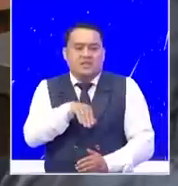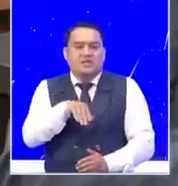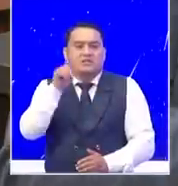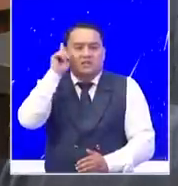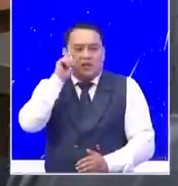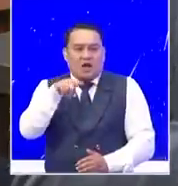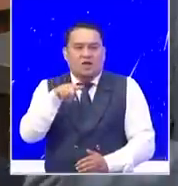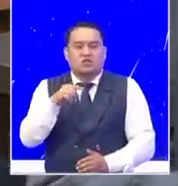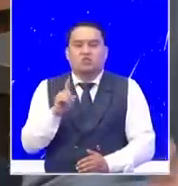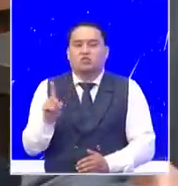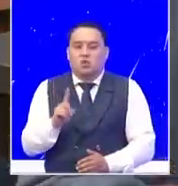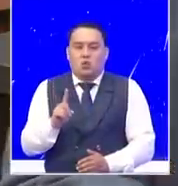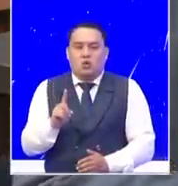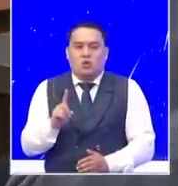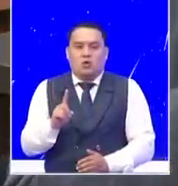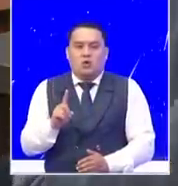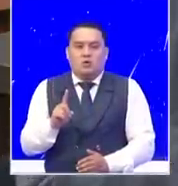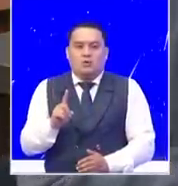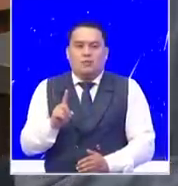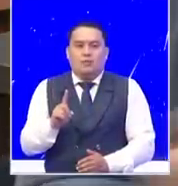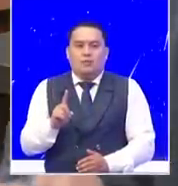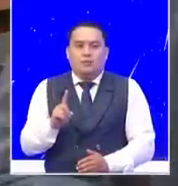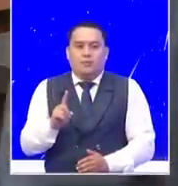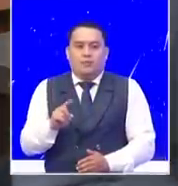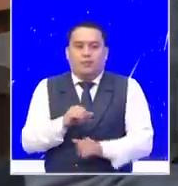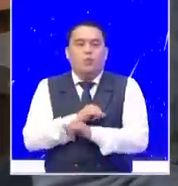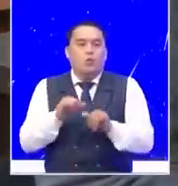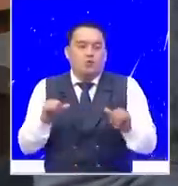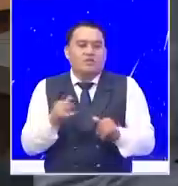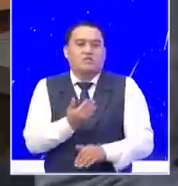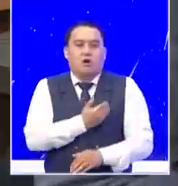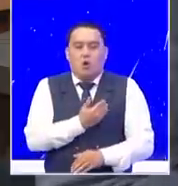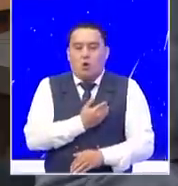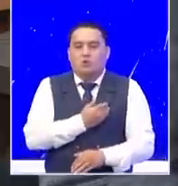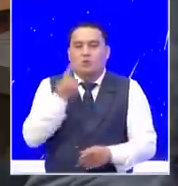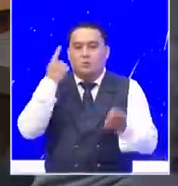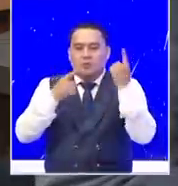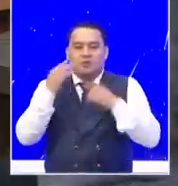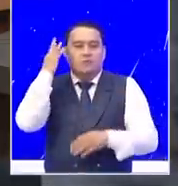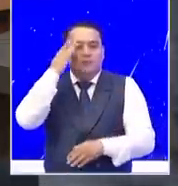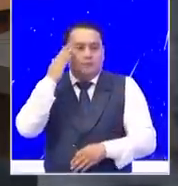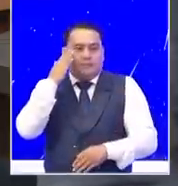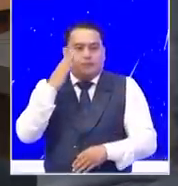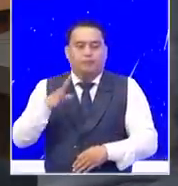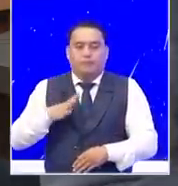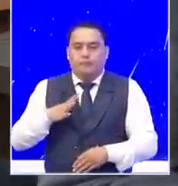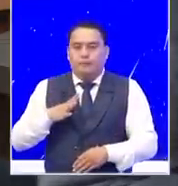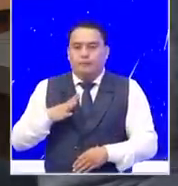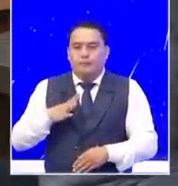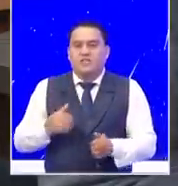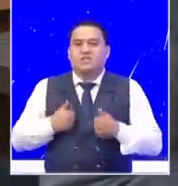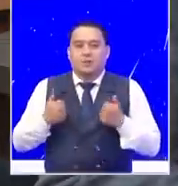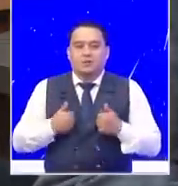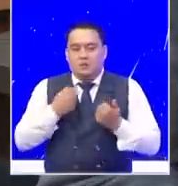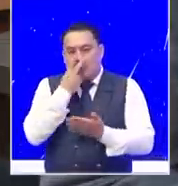уже считаешь, что нужно расширить границы того, где ты находишься. И